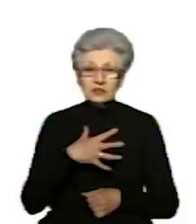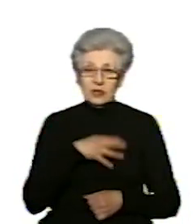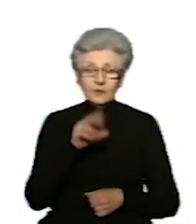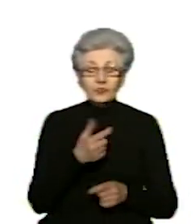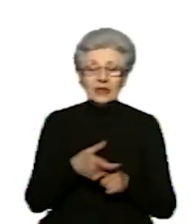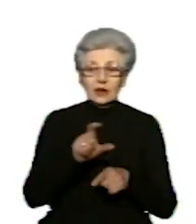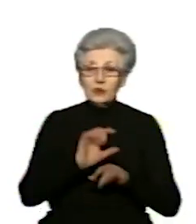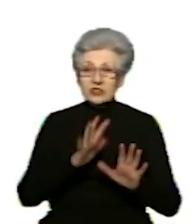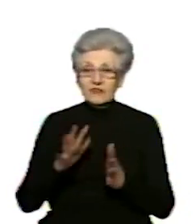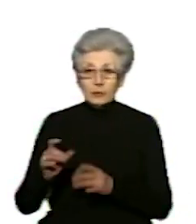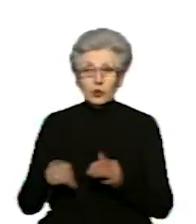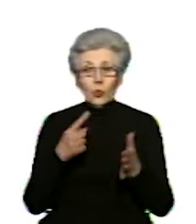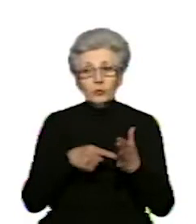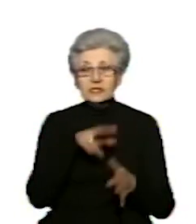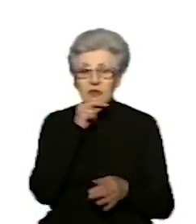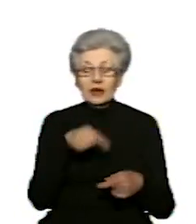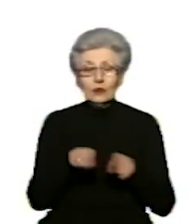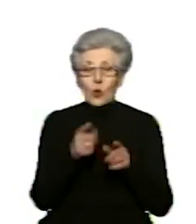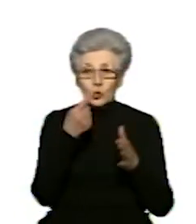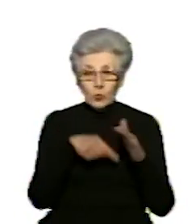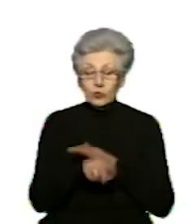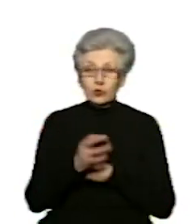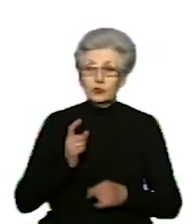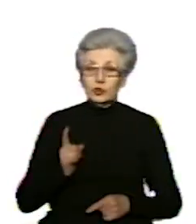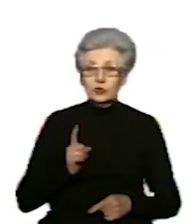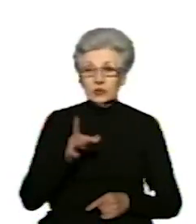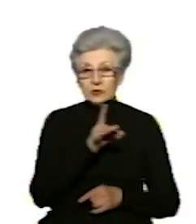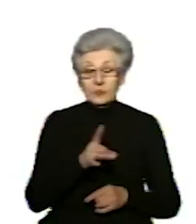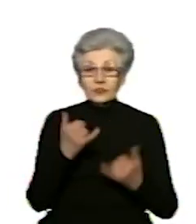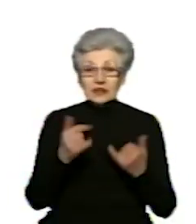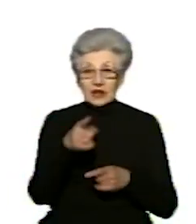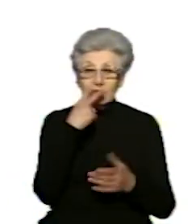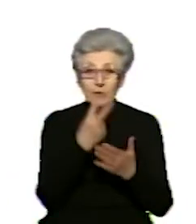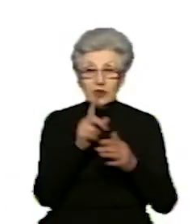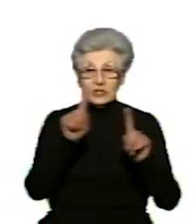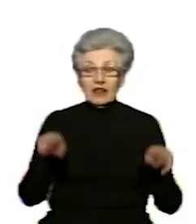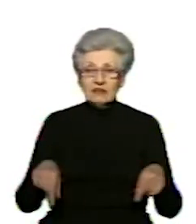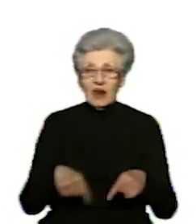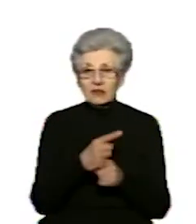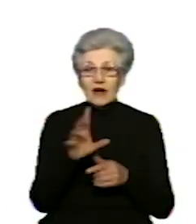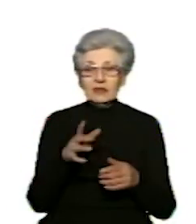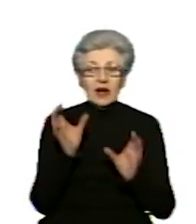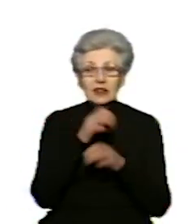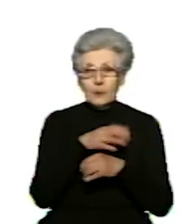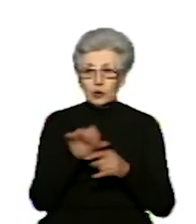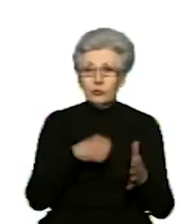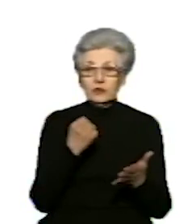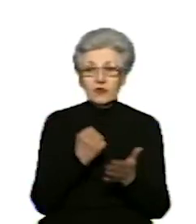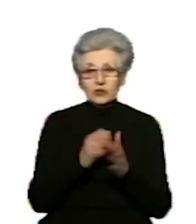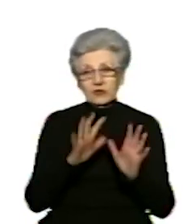випадків у місті Чернівці, а також у Глибоцькому та Старожинецькому районах. Зараз ви бачите на екрані лабораторно підтверджені випадки в усіх